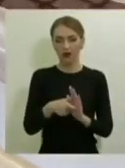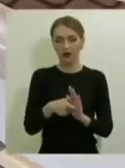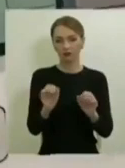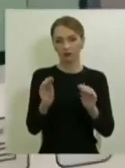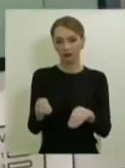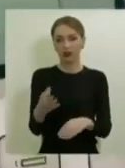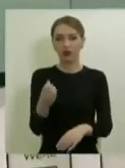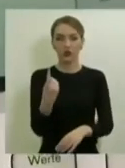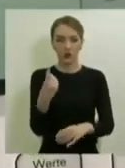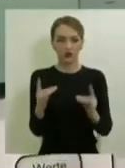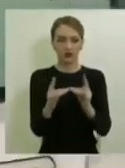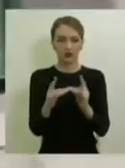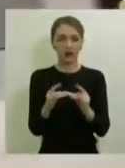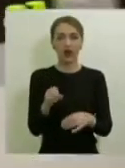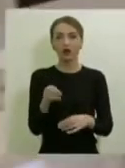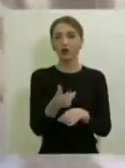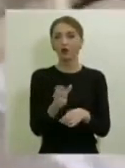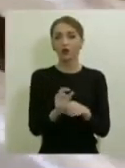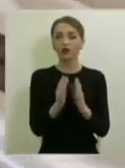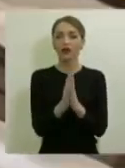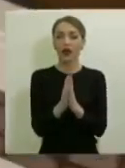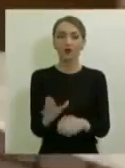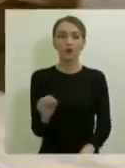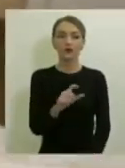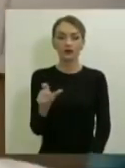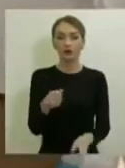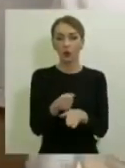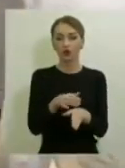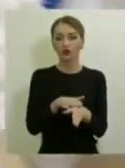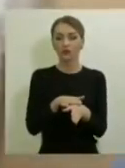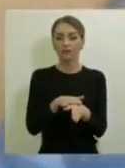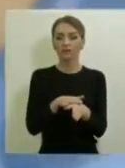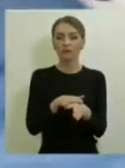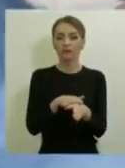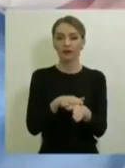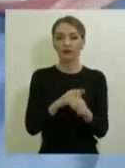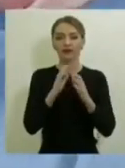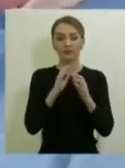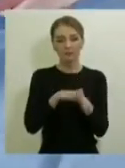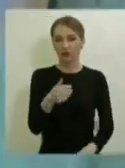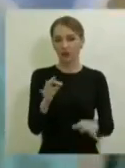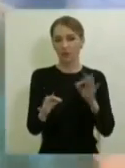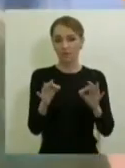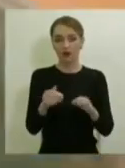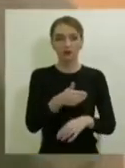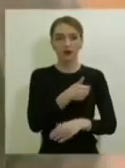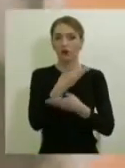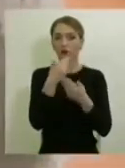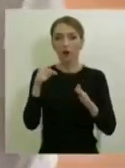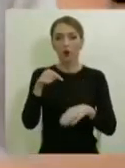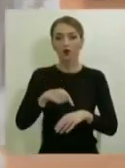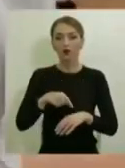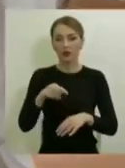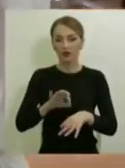Платили футболістам, платили шоуменам, платили артистам космічні гроші. А насправді хороші гроші